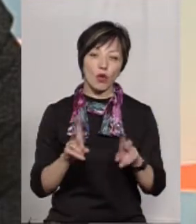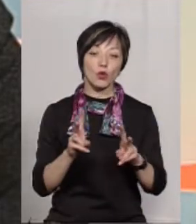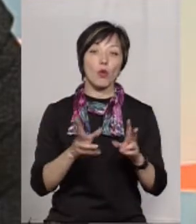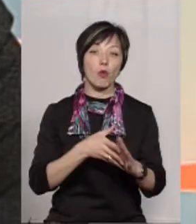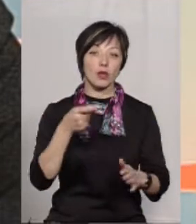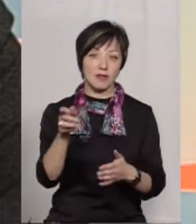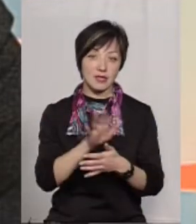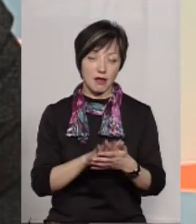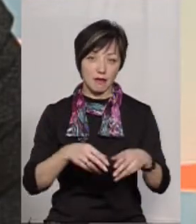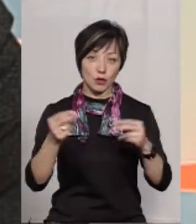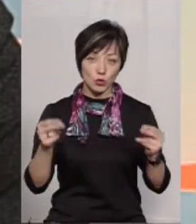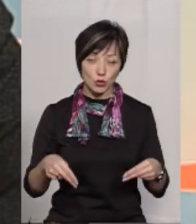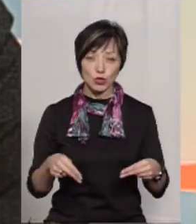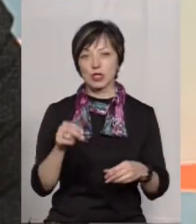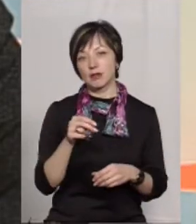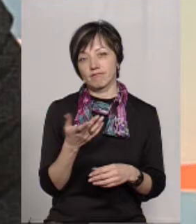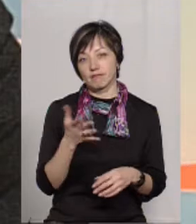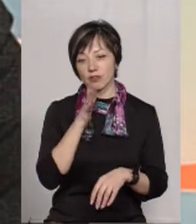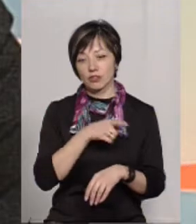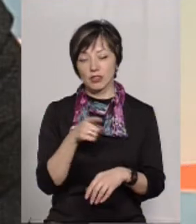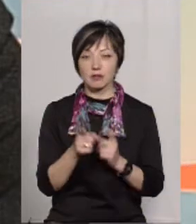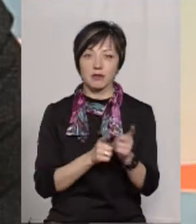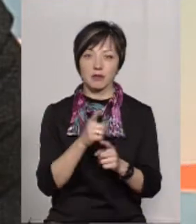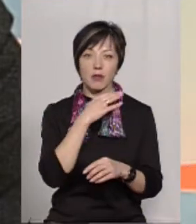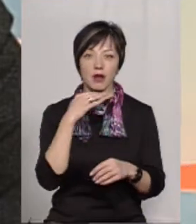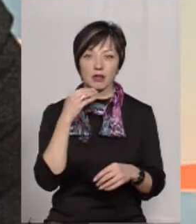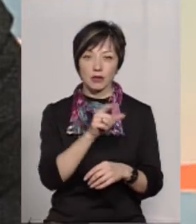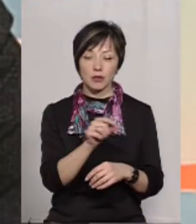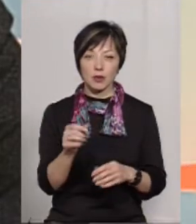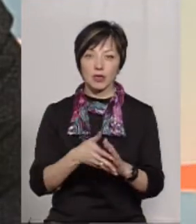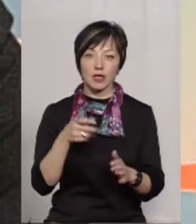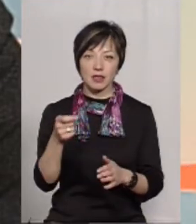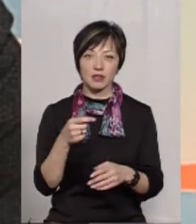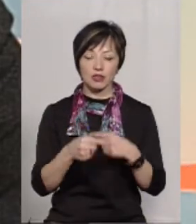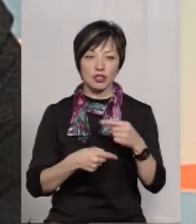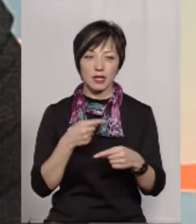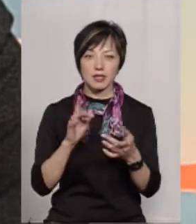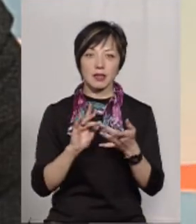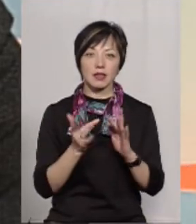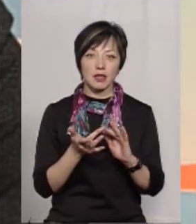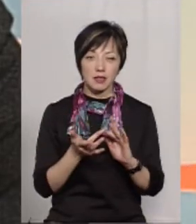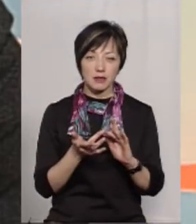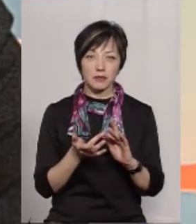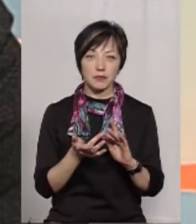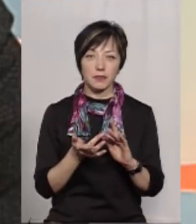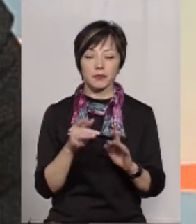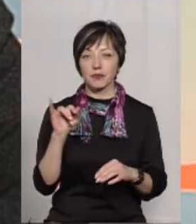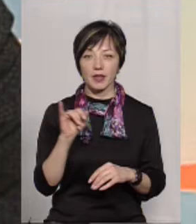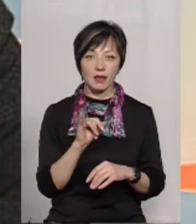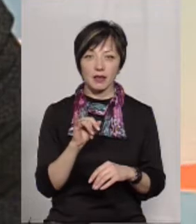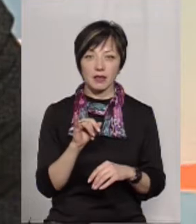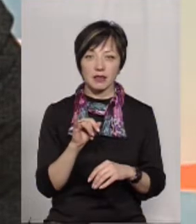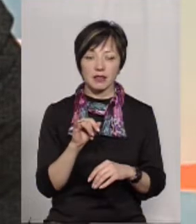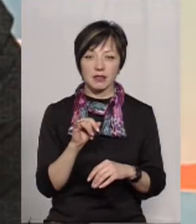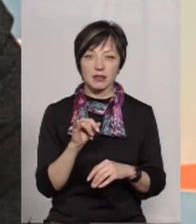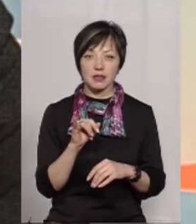які подали заяви. Час міняється, на жаль. Зараз багато молодят подають заяви через і мережу інтернет. І